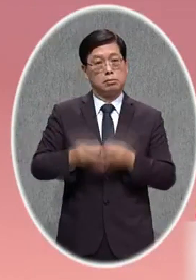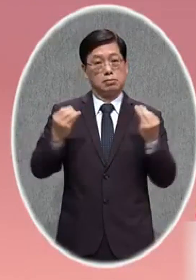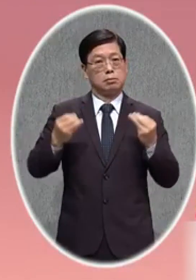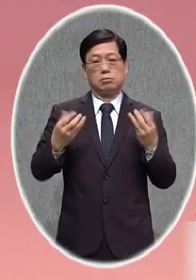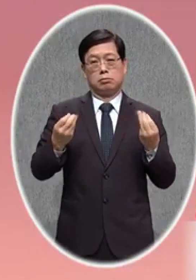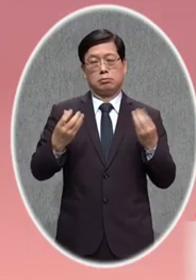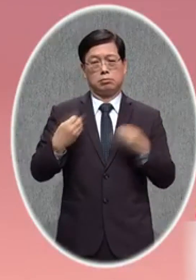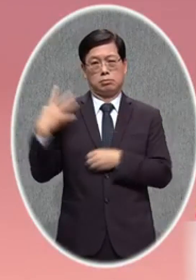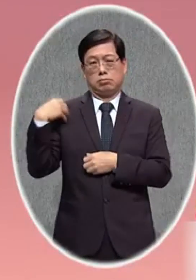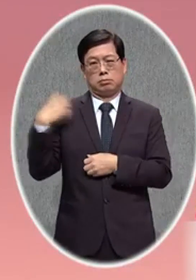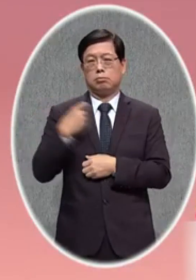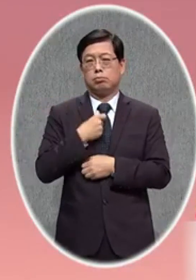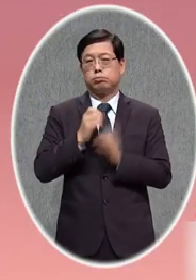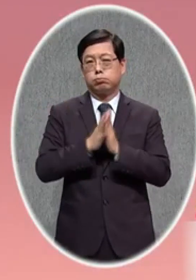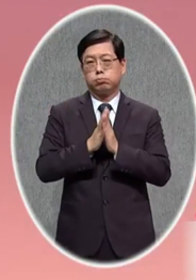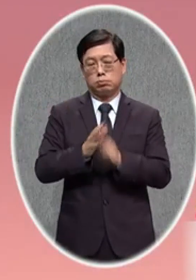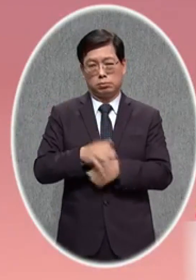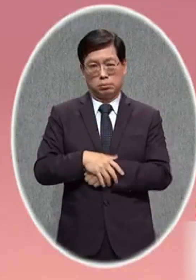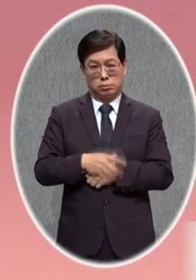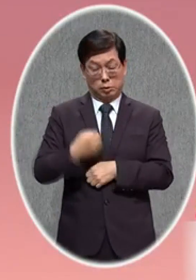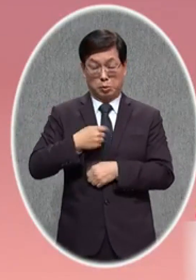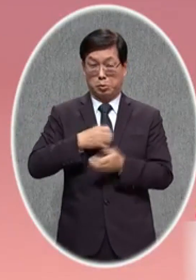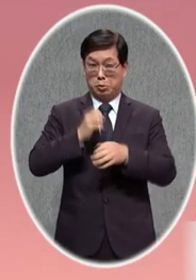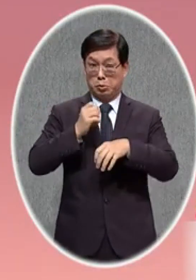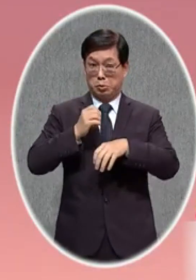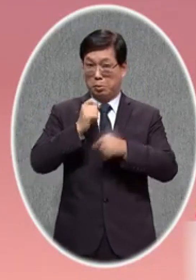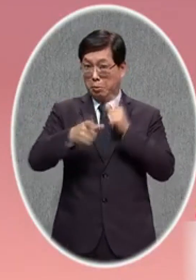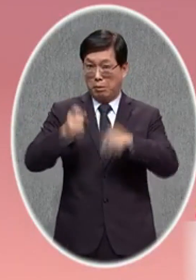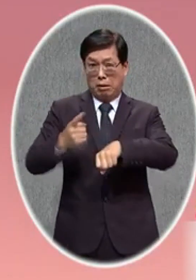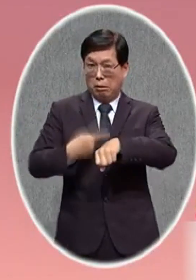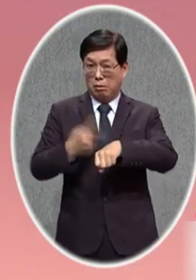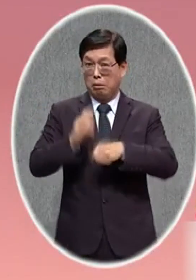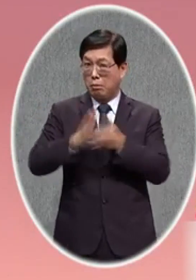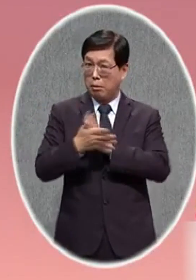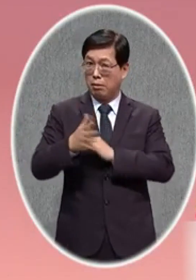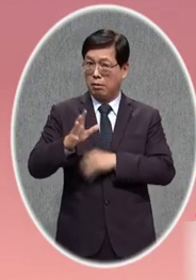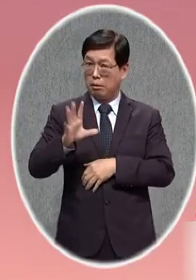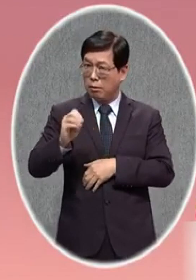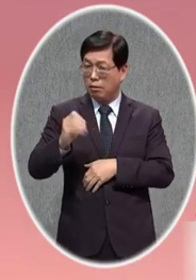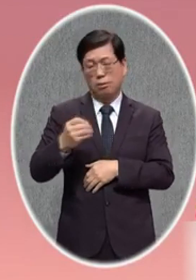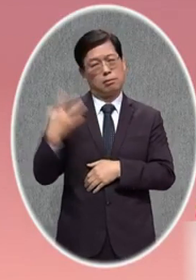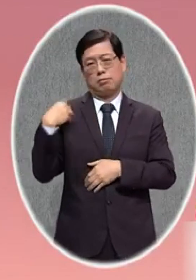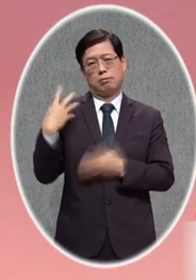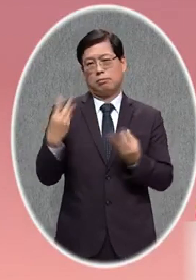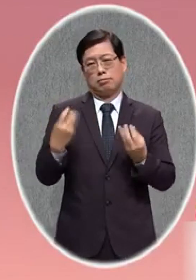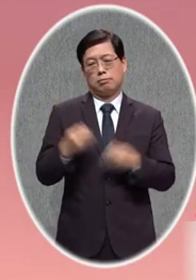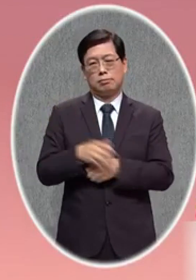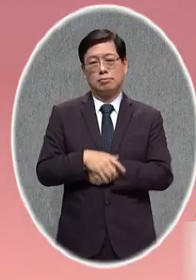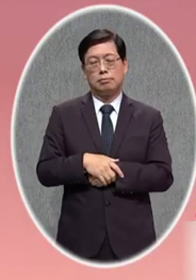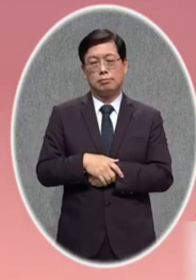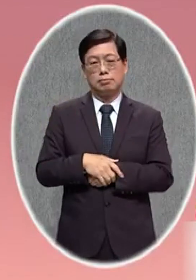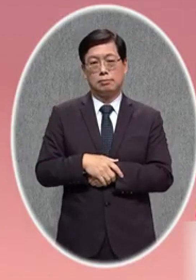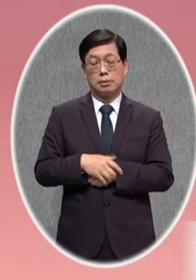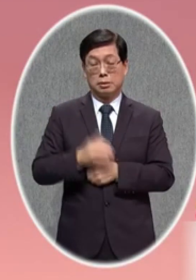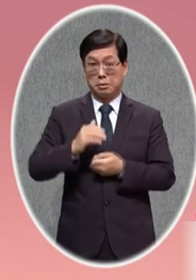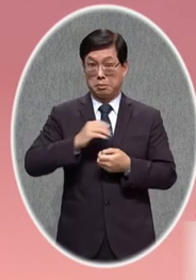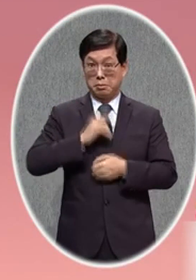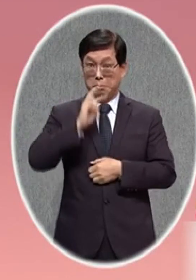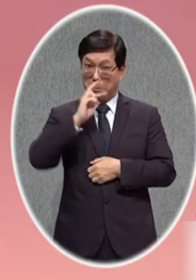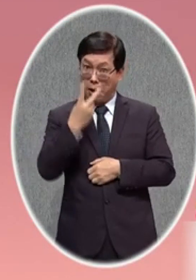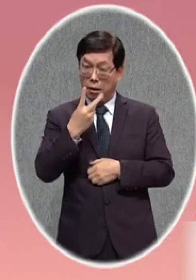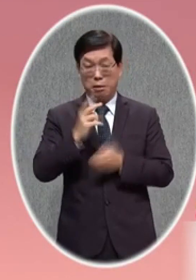心里也赶快来拜啊。我们的消费习惯有变吗？当然没有。那变心